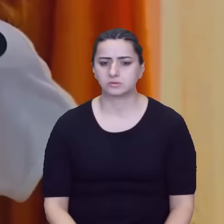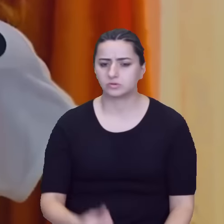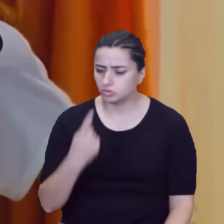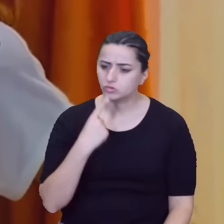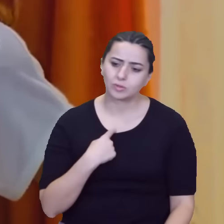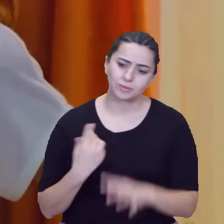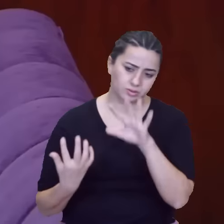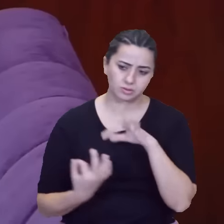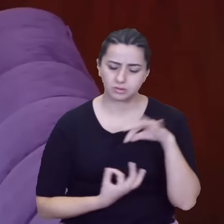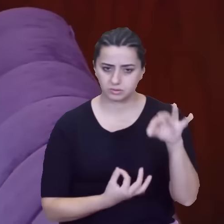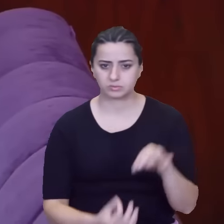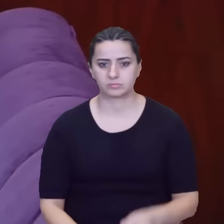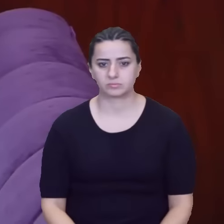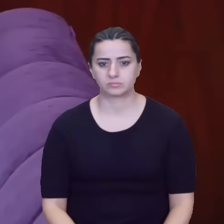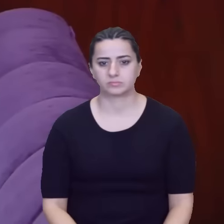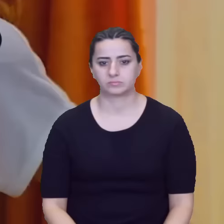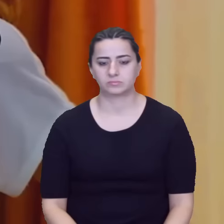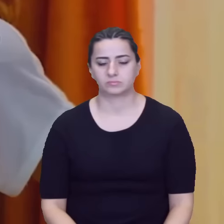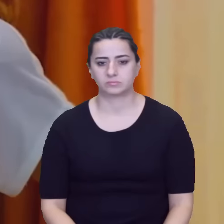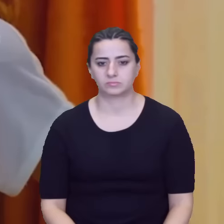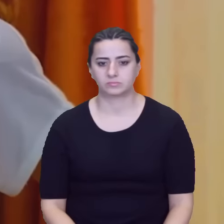bana söyle, ben iletirim.